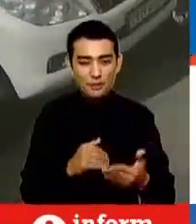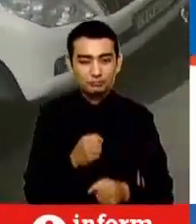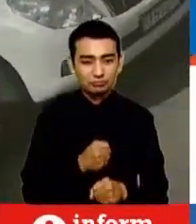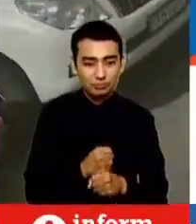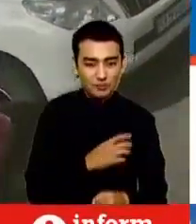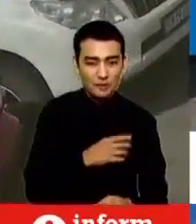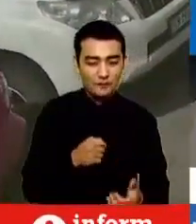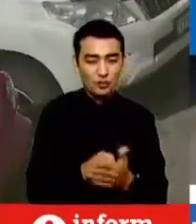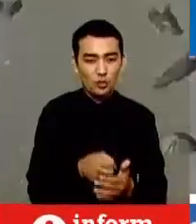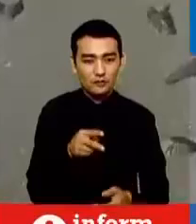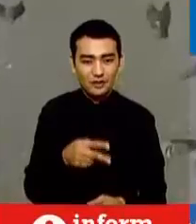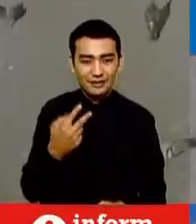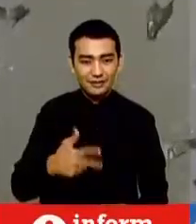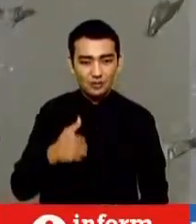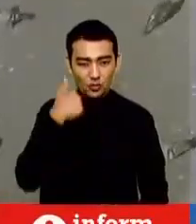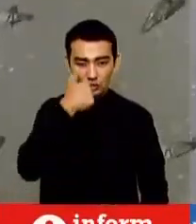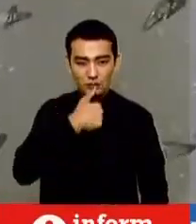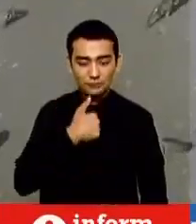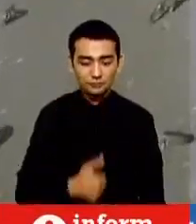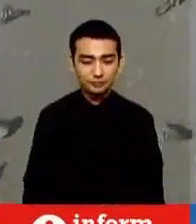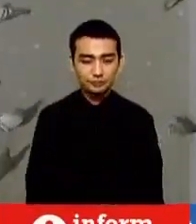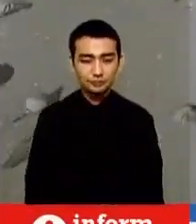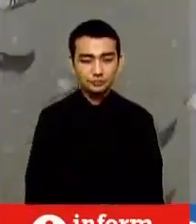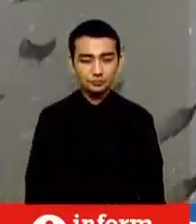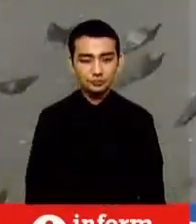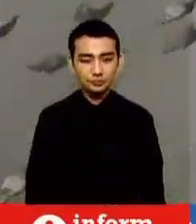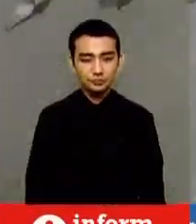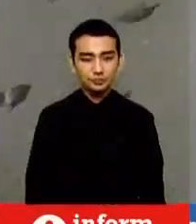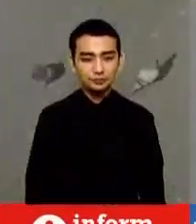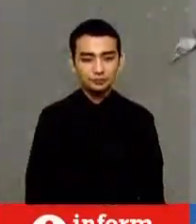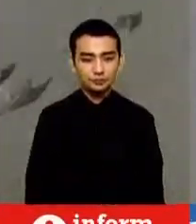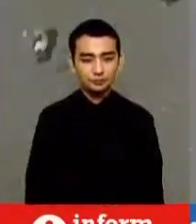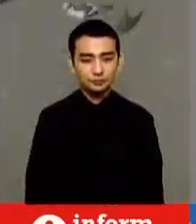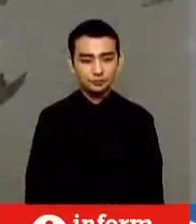до 2030 года Динара Нургалиева Информ бюро Алматы